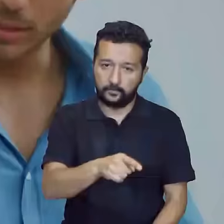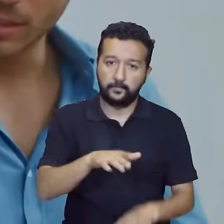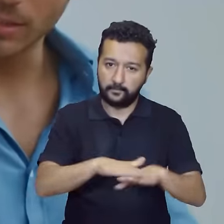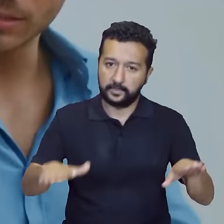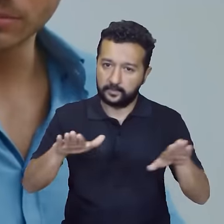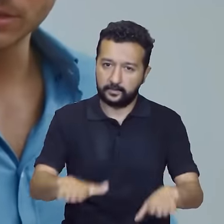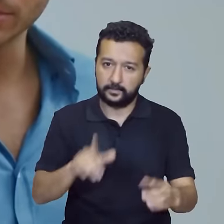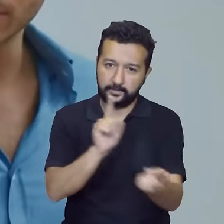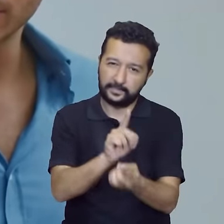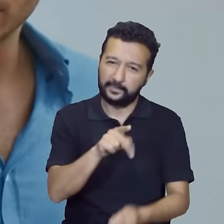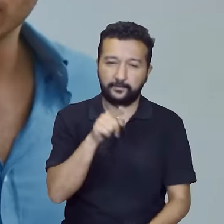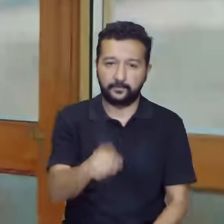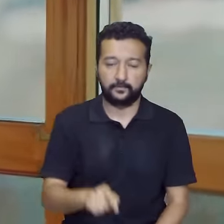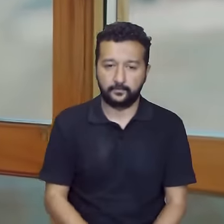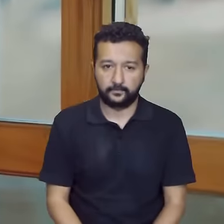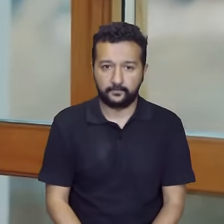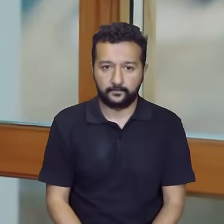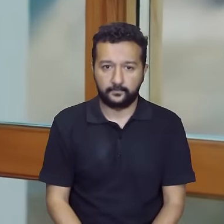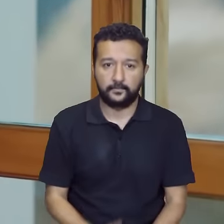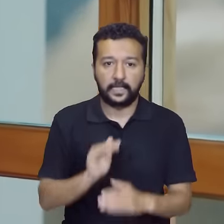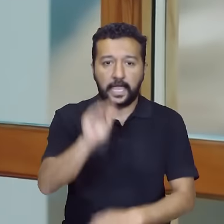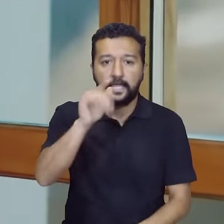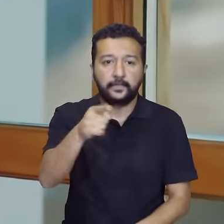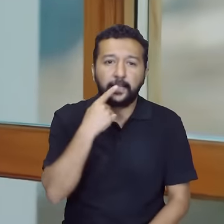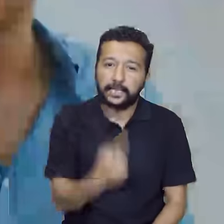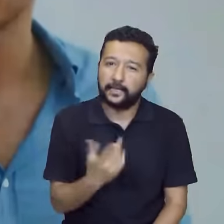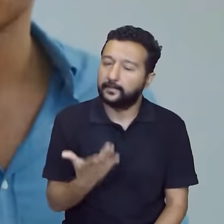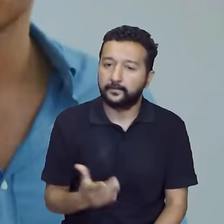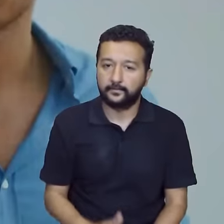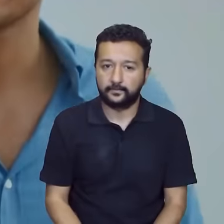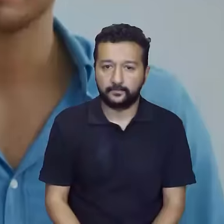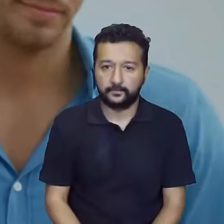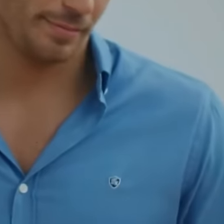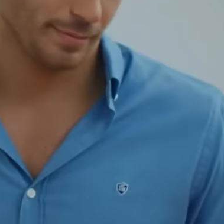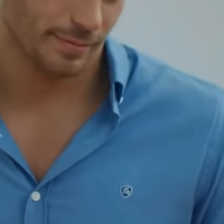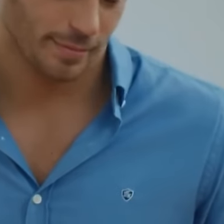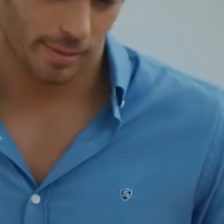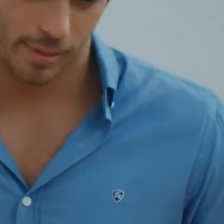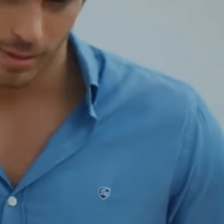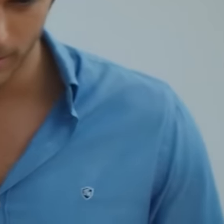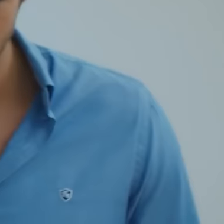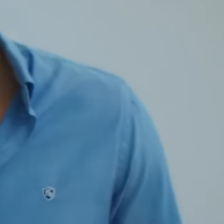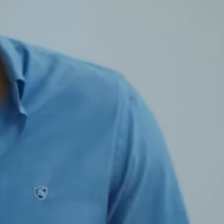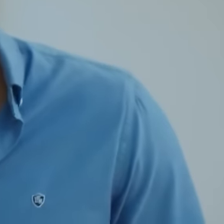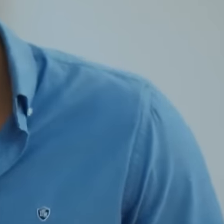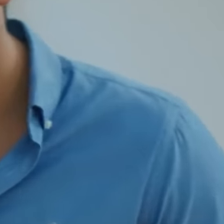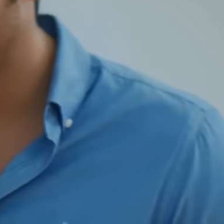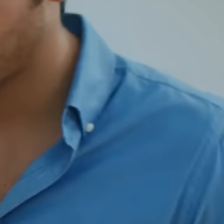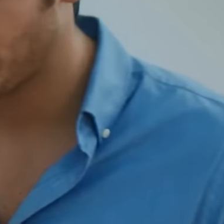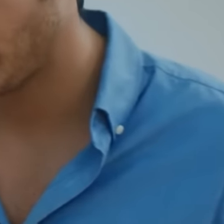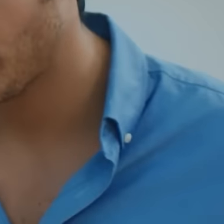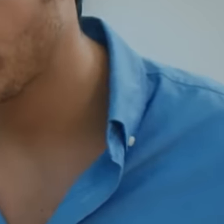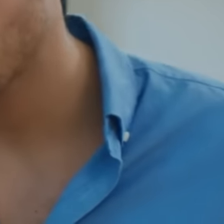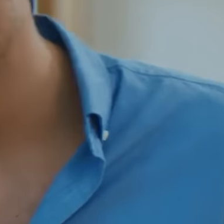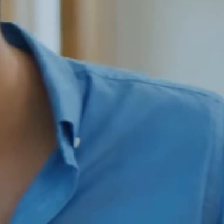böyle koyarız sanki karşılıklıymışız gibi. Hayatım derken? Alınganlığını anlayıp pencere kenarındaki ıtıra